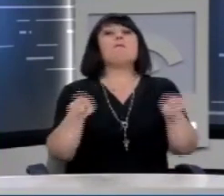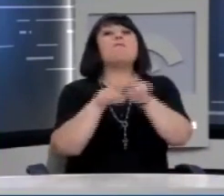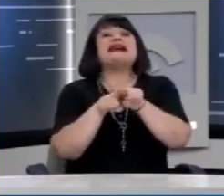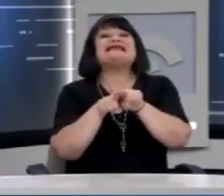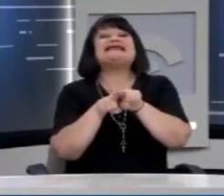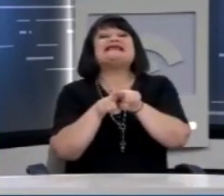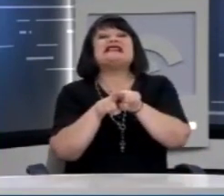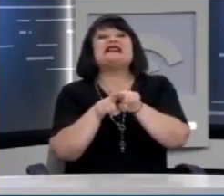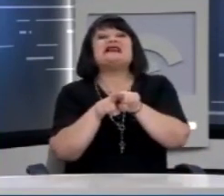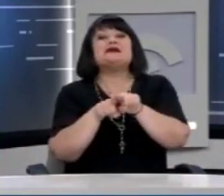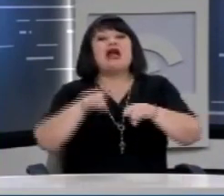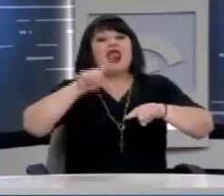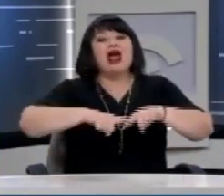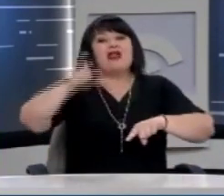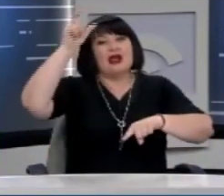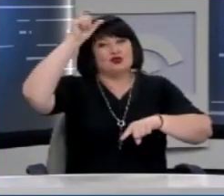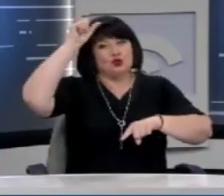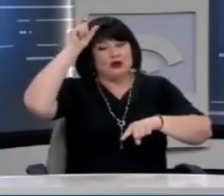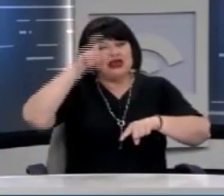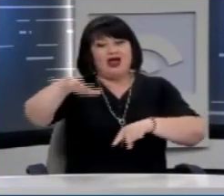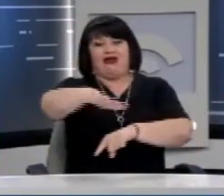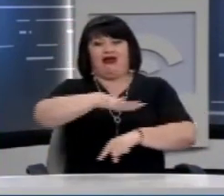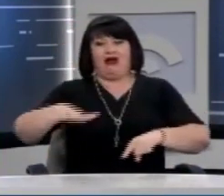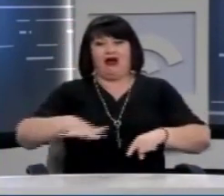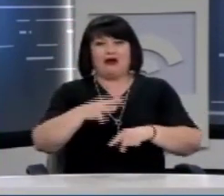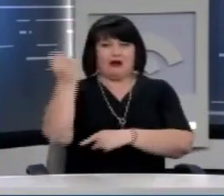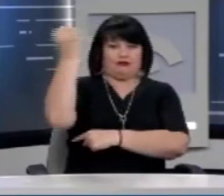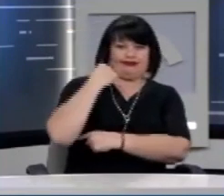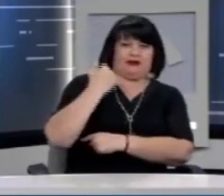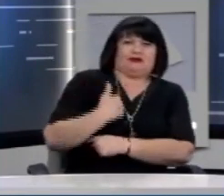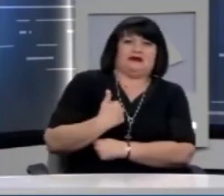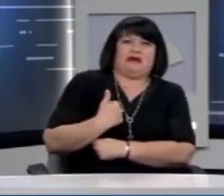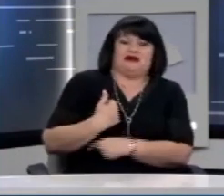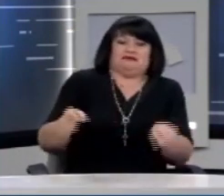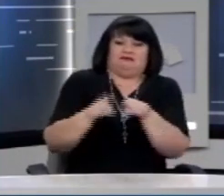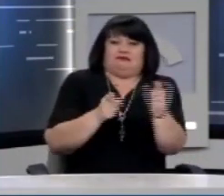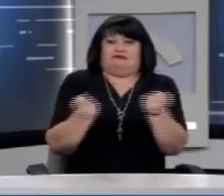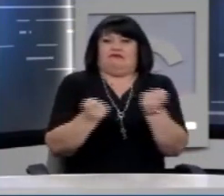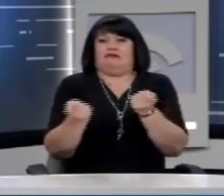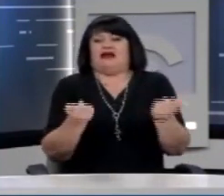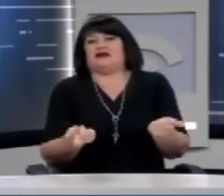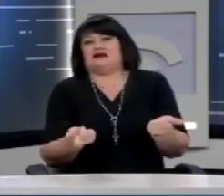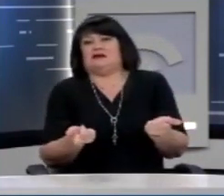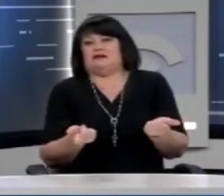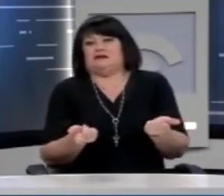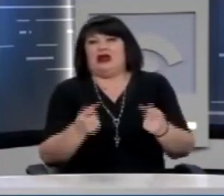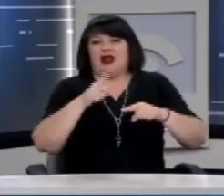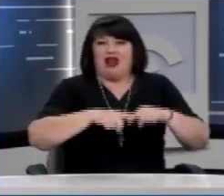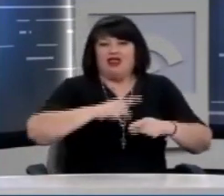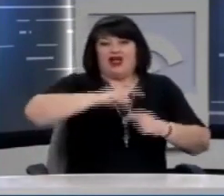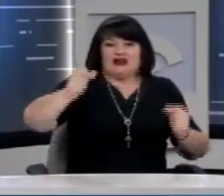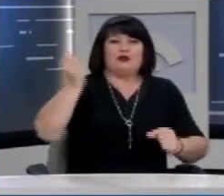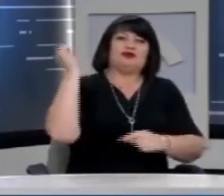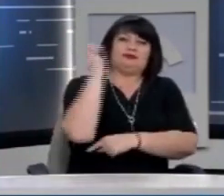συνεκμετάλλευση, τη συνδιαχείριση του Αιγαίου σε βάρος κυριαρχικών δικαιωμάτων και της Ελλάδας και της Κύπρου.